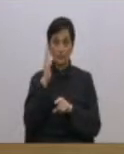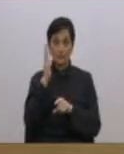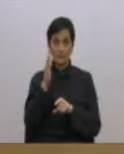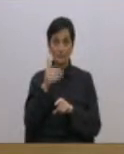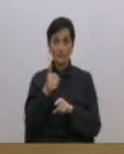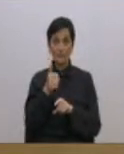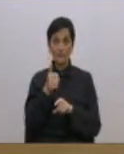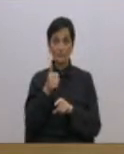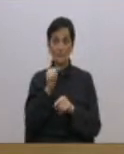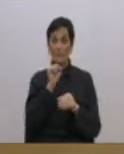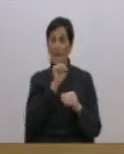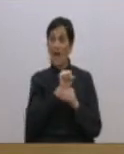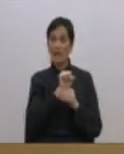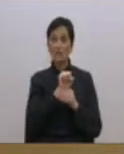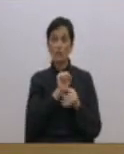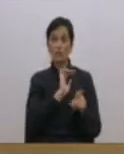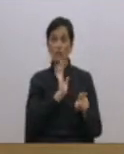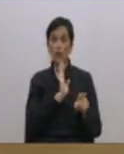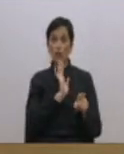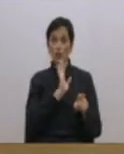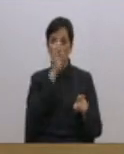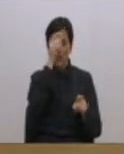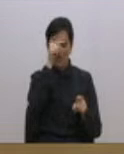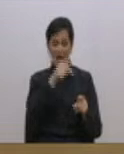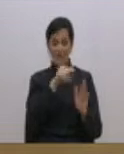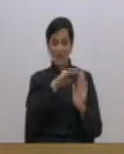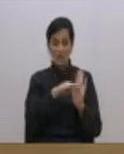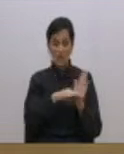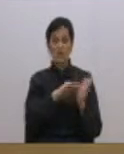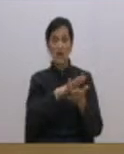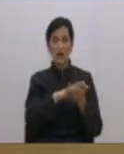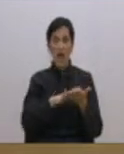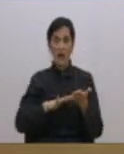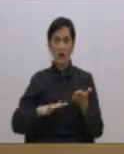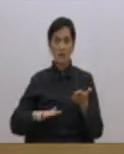რომ არ შეუწყდეს ცოდომა განათლების სისტემაზე და გააგრძელონ